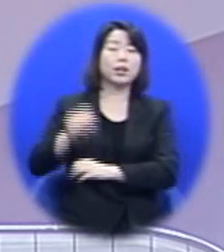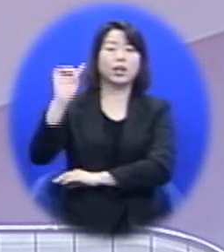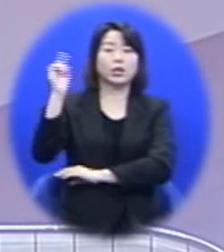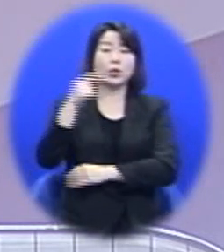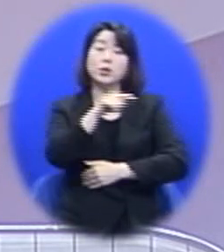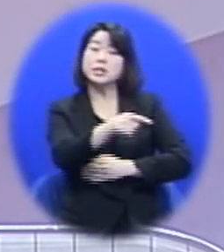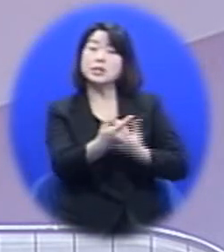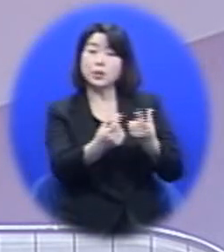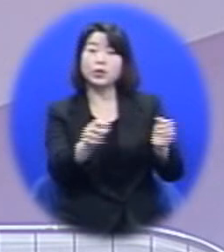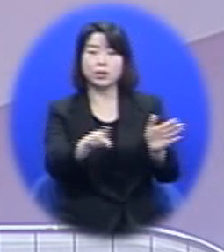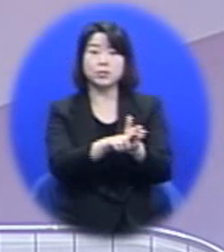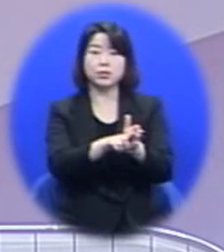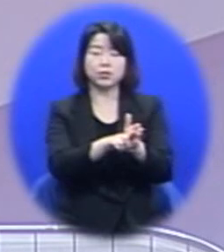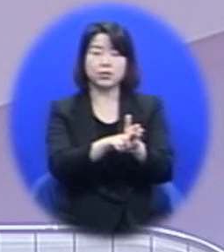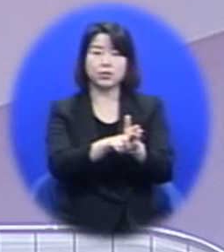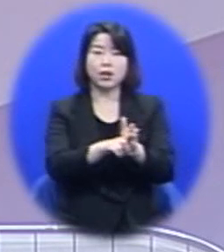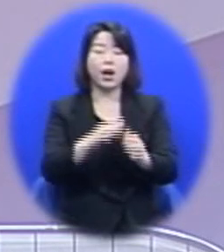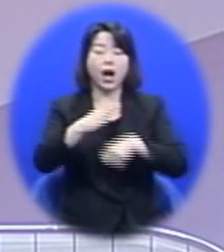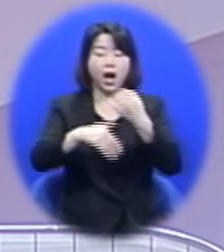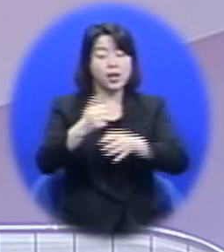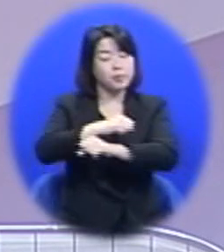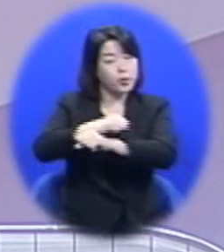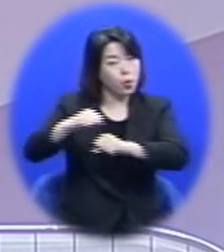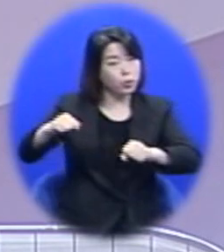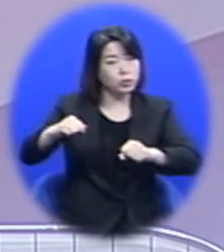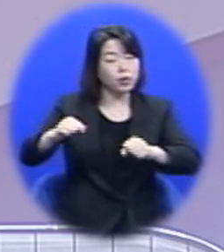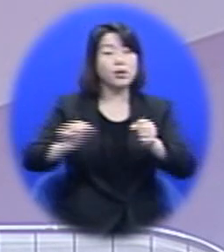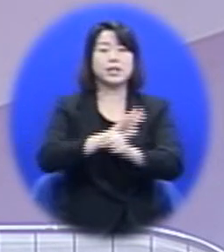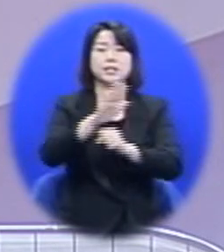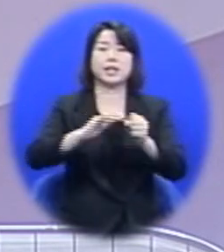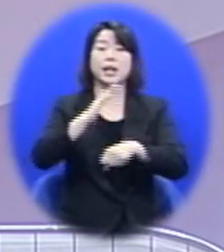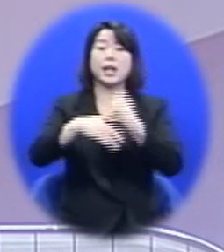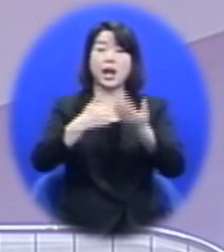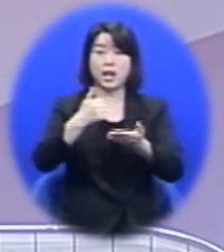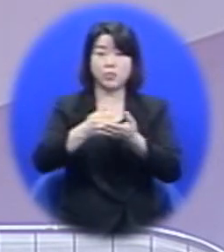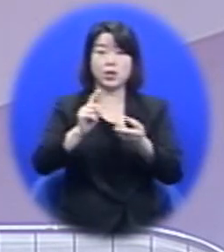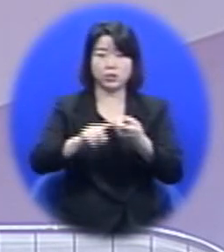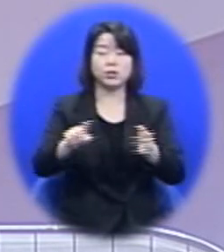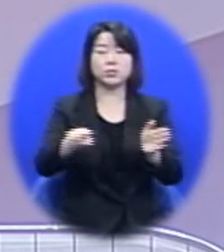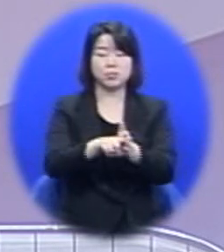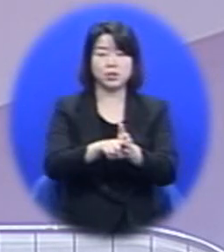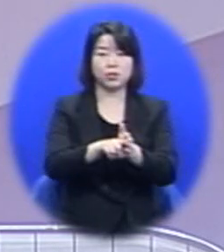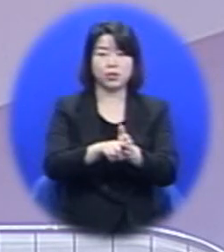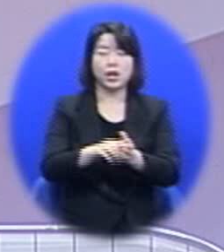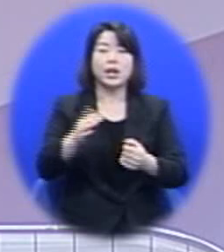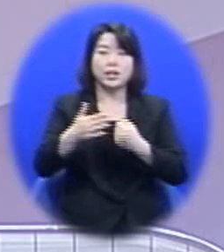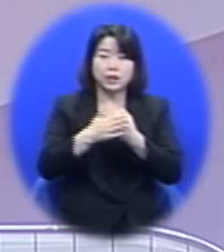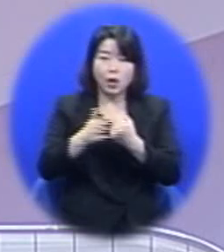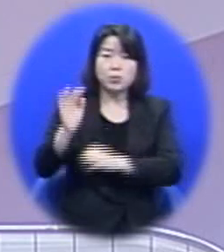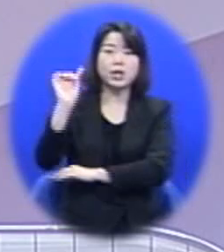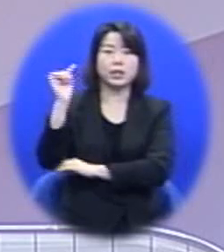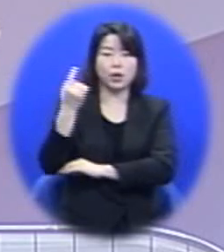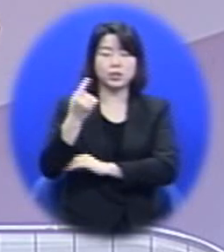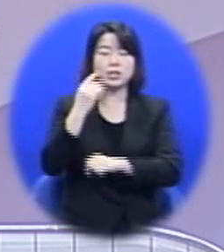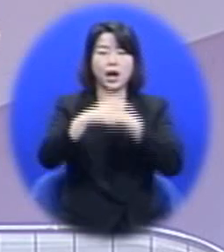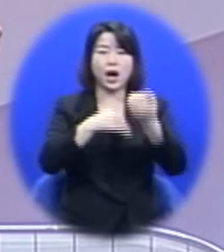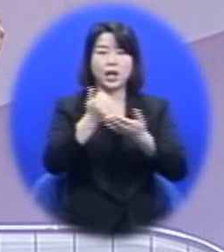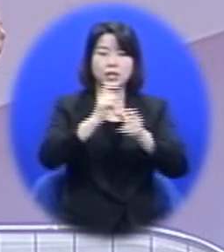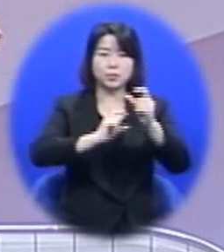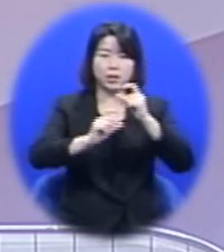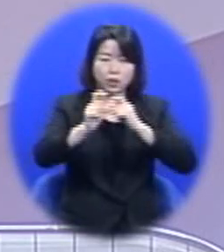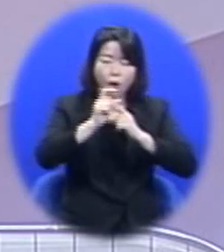그렇게 믿었어요. 하나님은 용서와 그리고 사랑의 하나님이십니다. 그래서 다윗은 하나님께 더